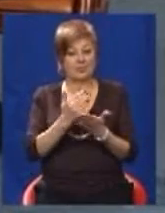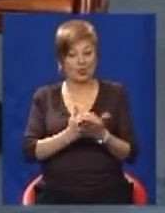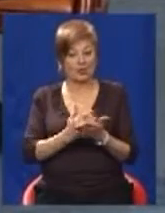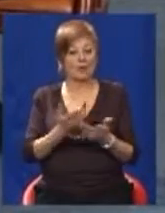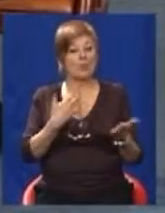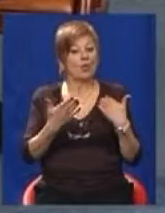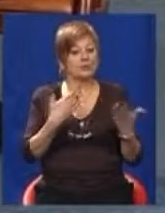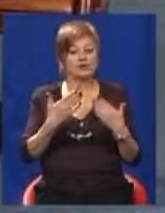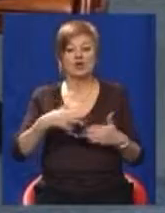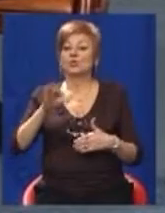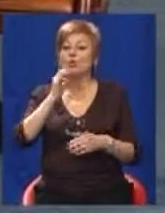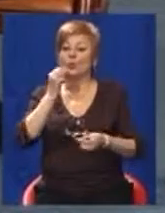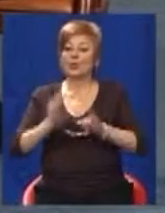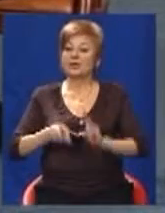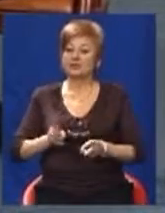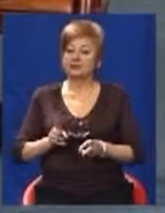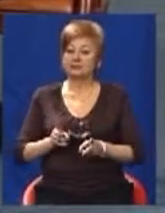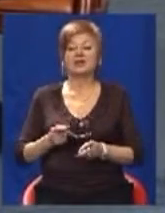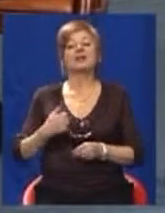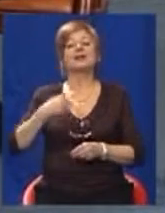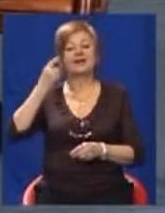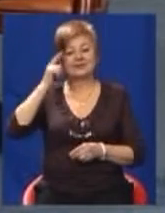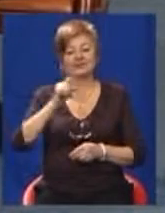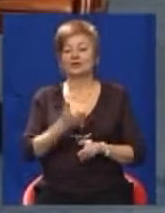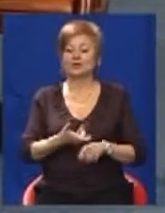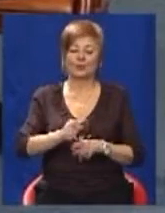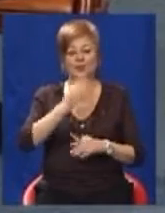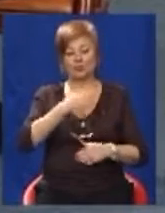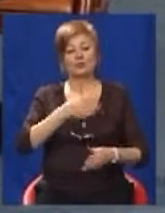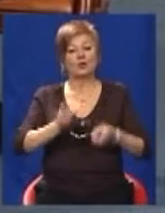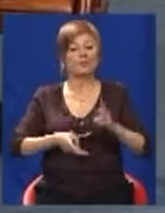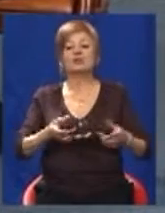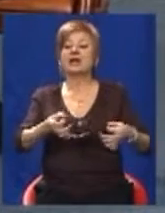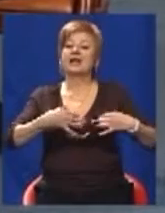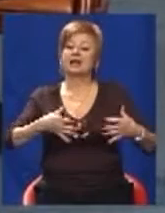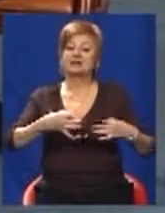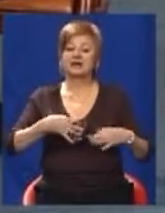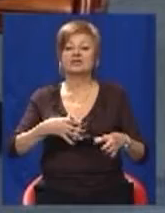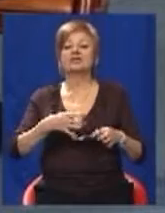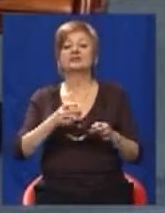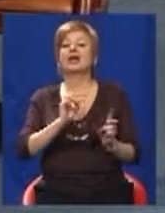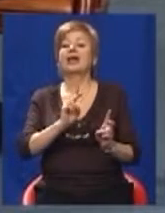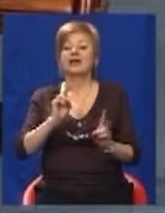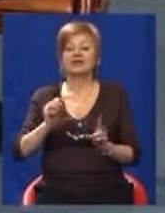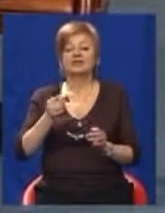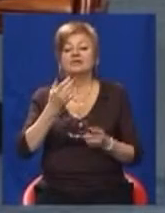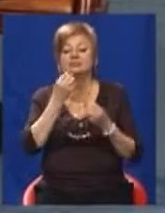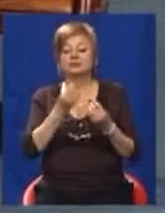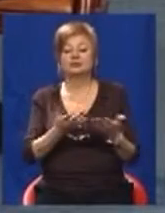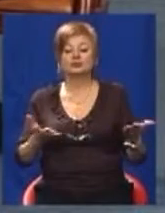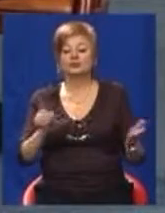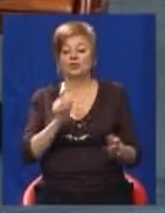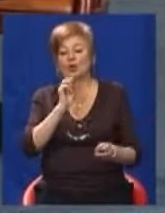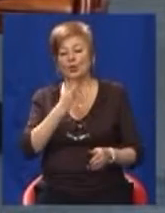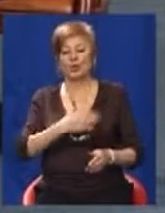спілкувалися про кулінарію. Я знаю, що ти дуже любиш куховарити. Да. Розкажи, ну, будь ласка, які саме страви тобі